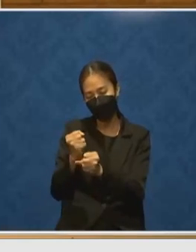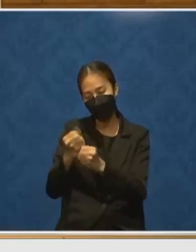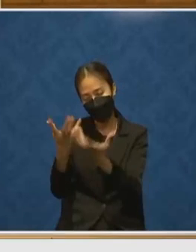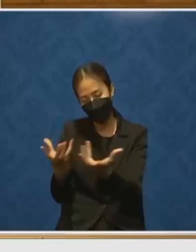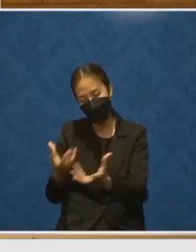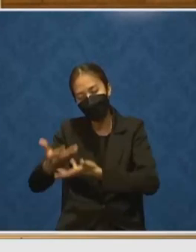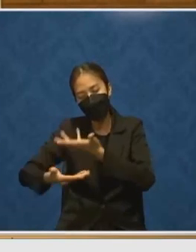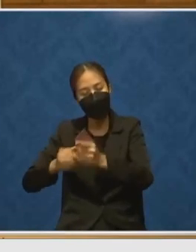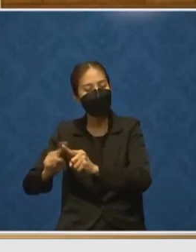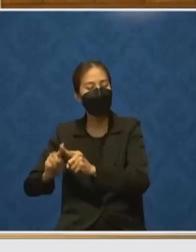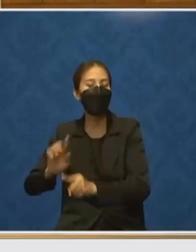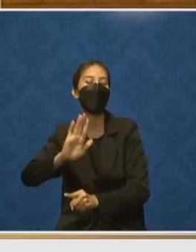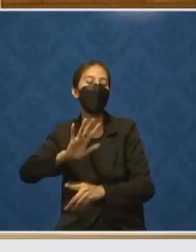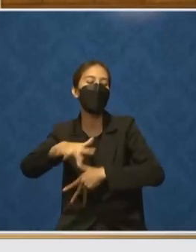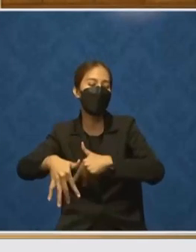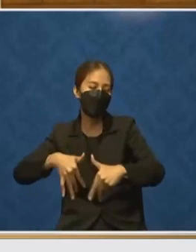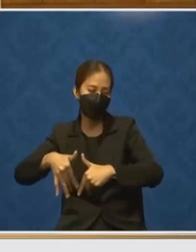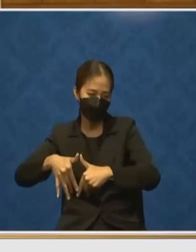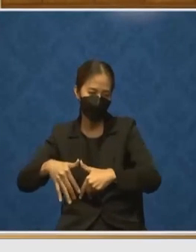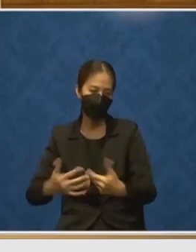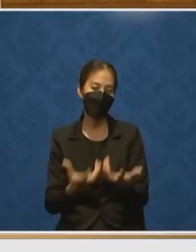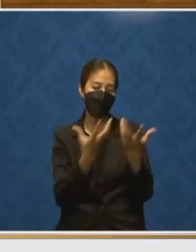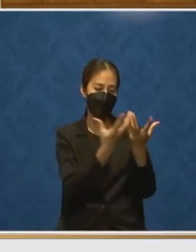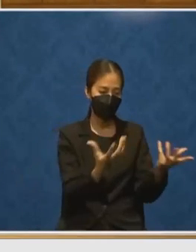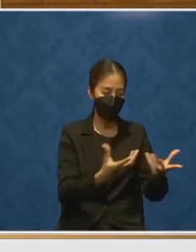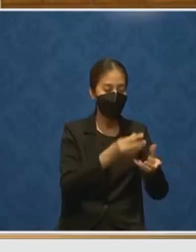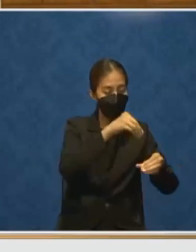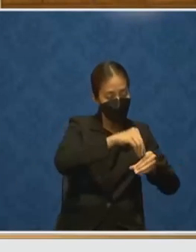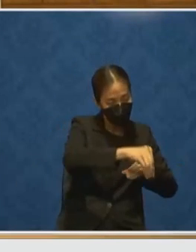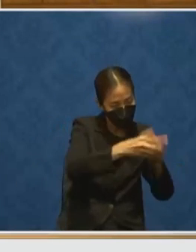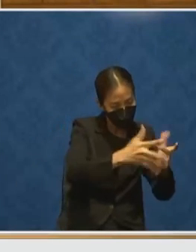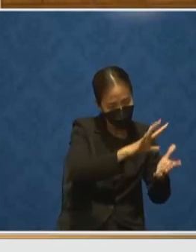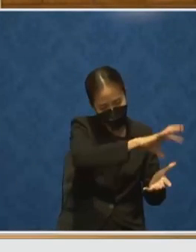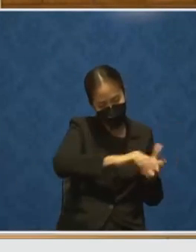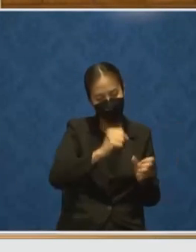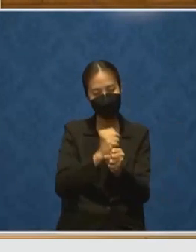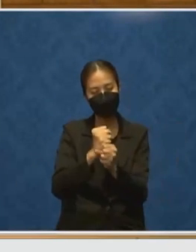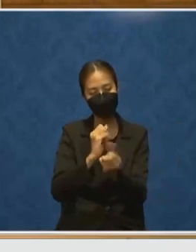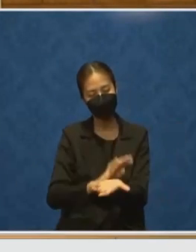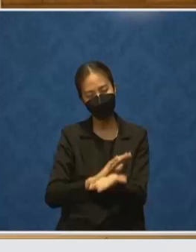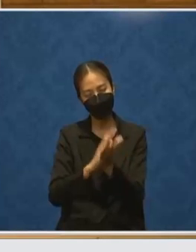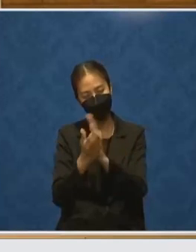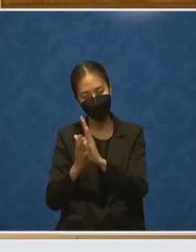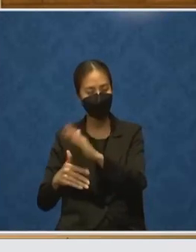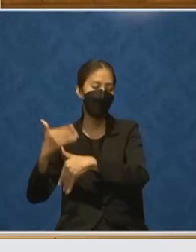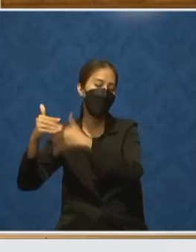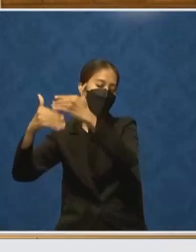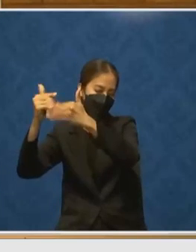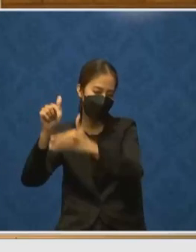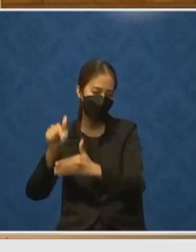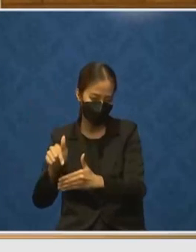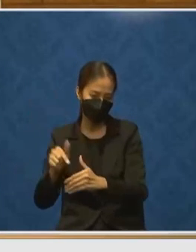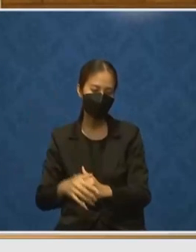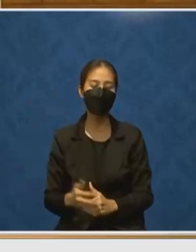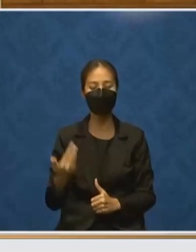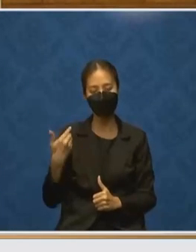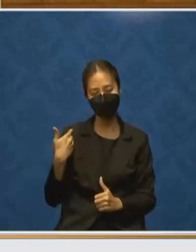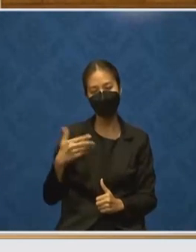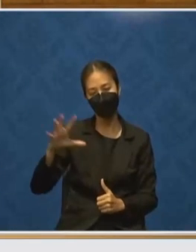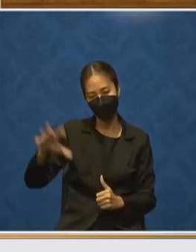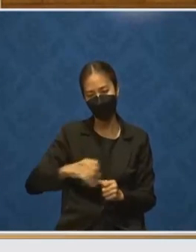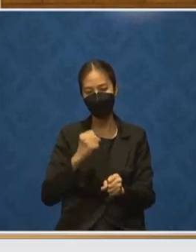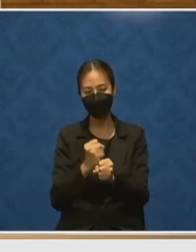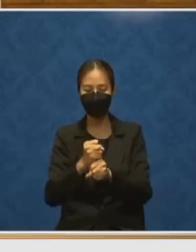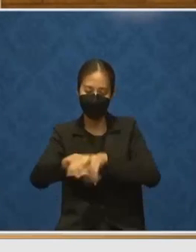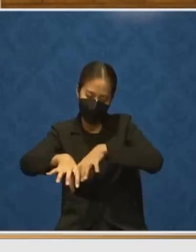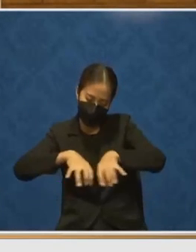ายส่งเสริมการแปรรูปสินค้าเกษตรในชุมชนพัฒนาผลิตภัณฑ์สินค้าชุมชนสนับสนุนการพัฒนากลไกการตลาดและระบบการบริหารจัด